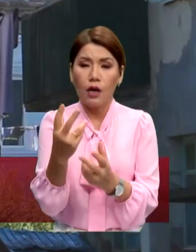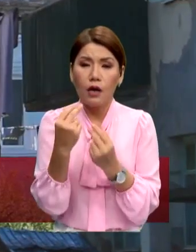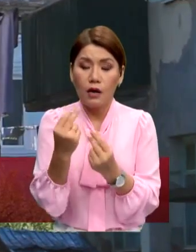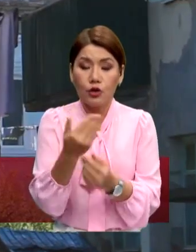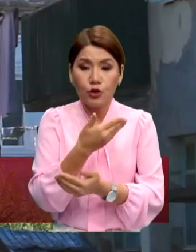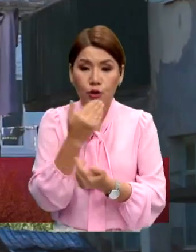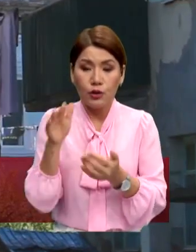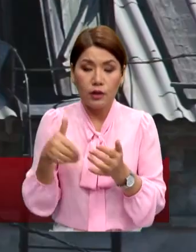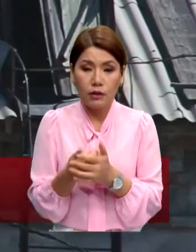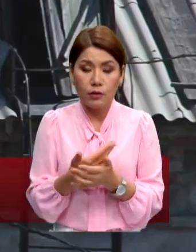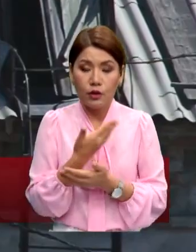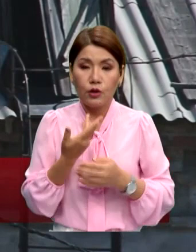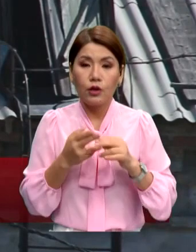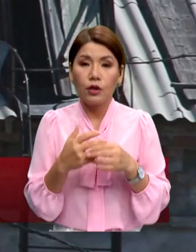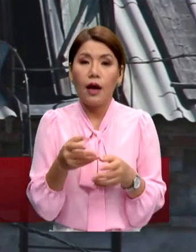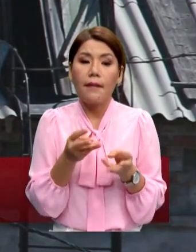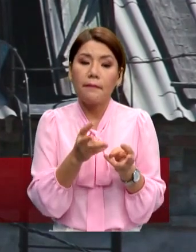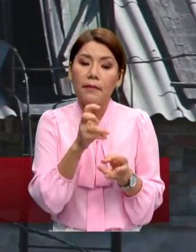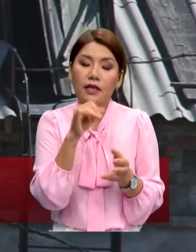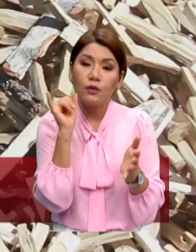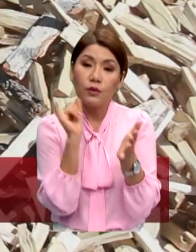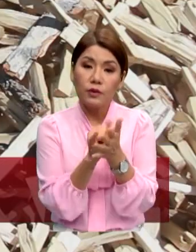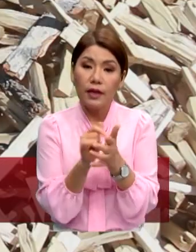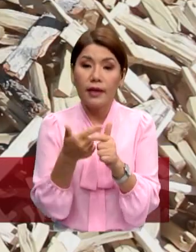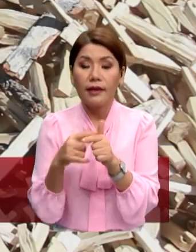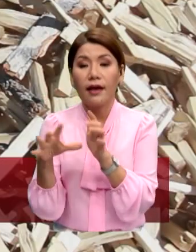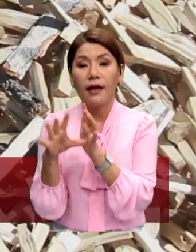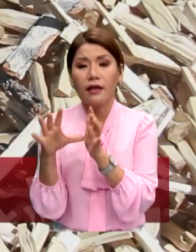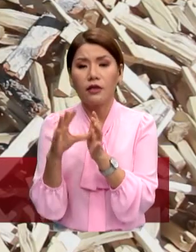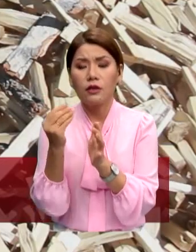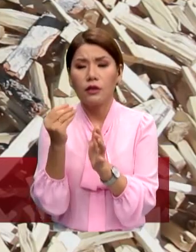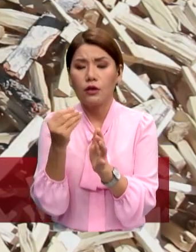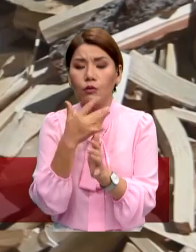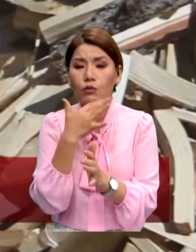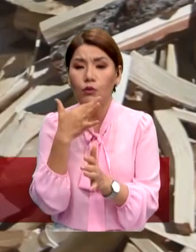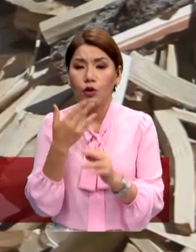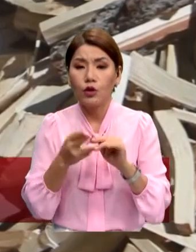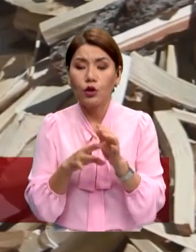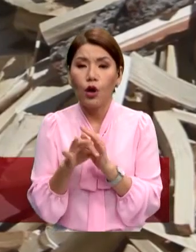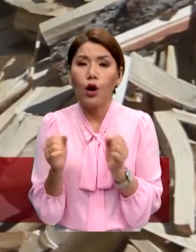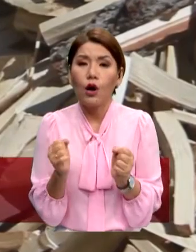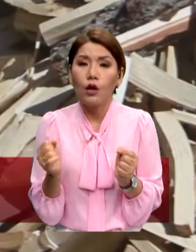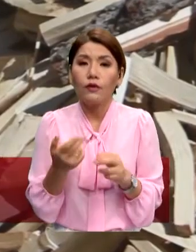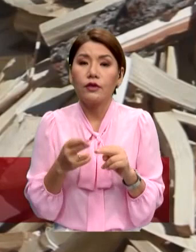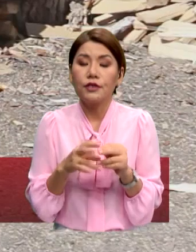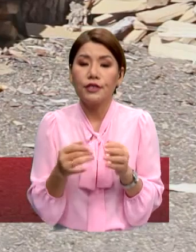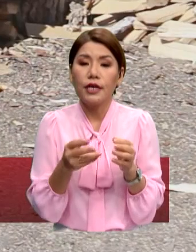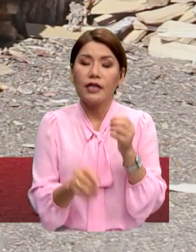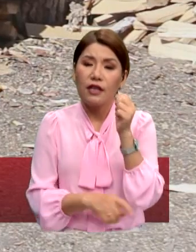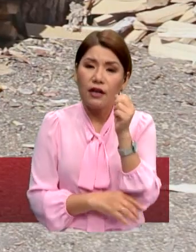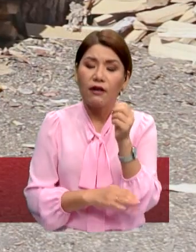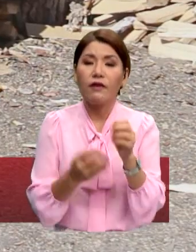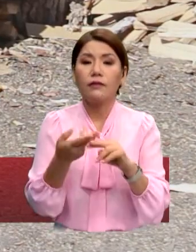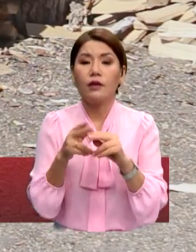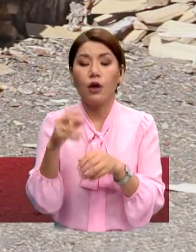поставил в квартирах печки, кто-то спасается электричеством. Суммы набегают очень приличные. Накануне холодов все запасаются дровами и